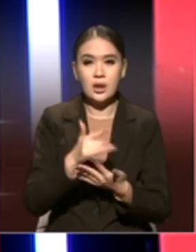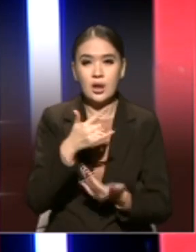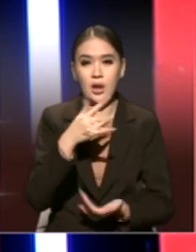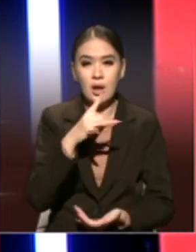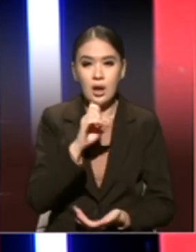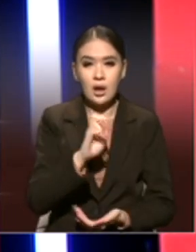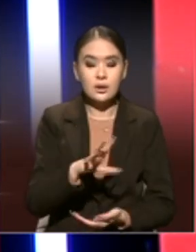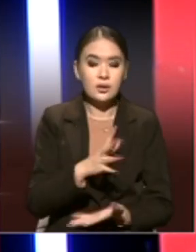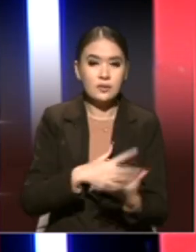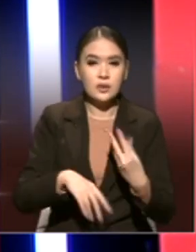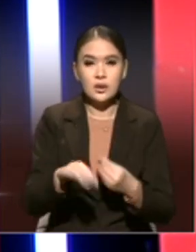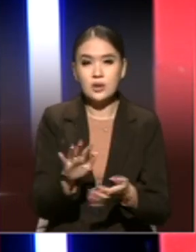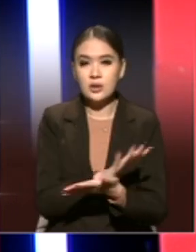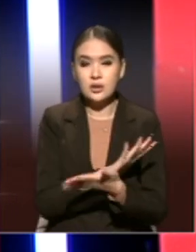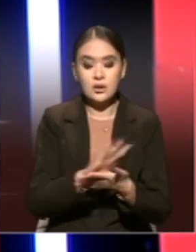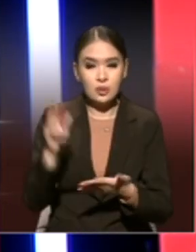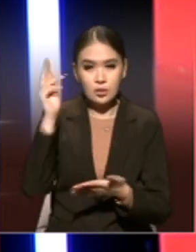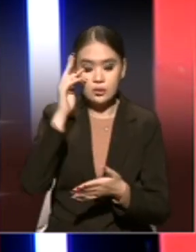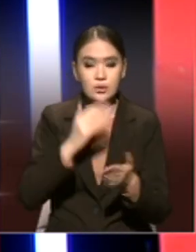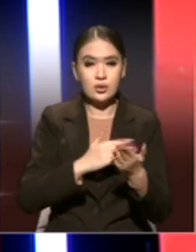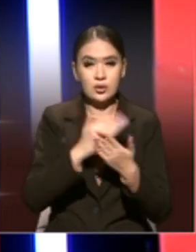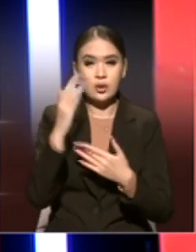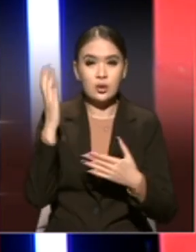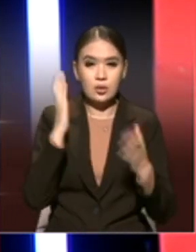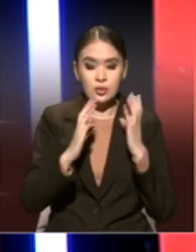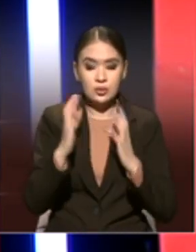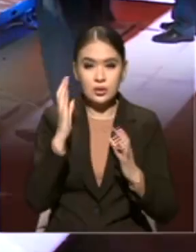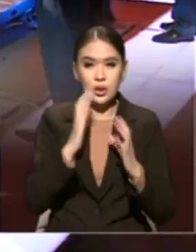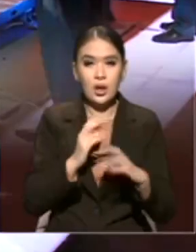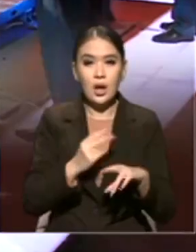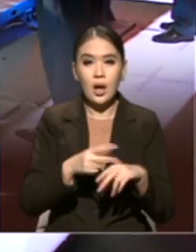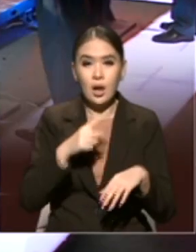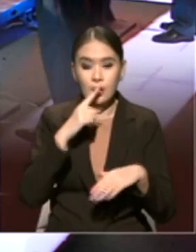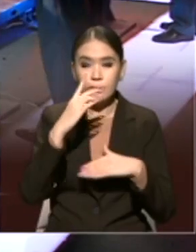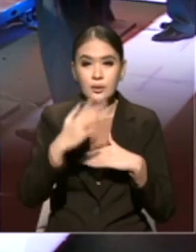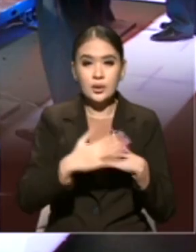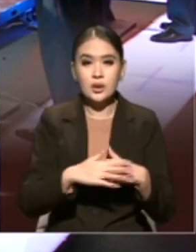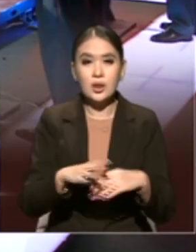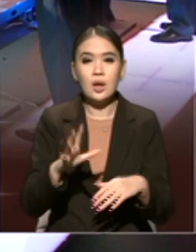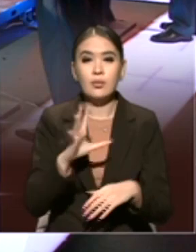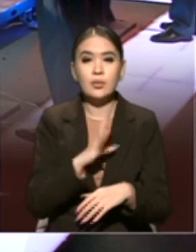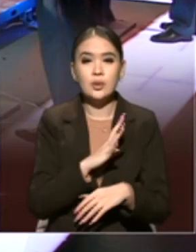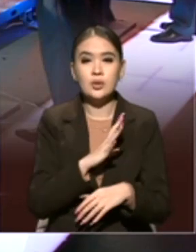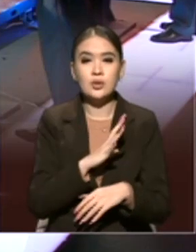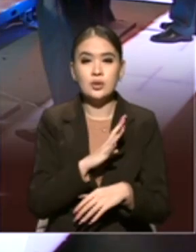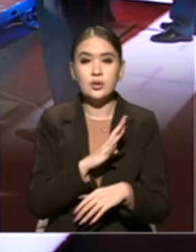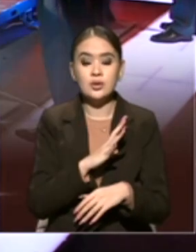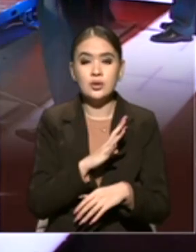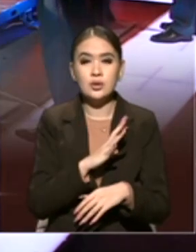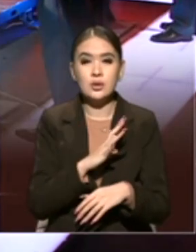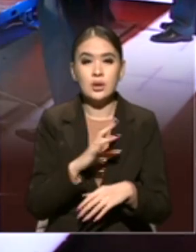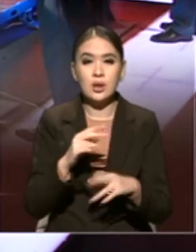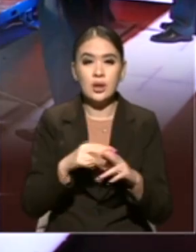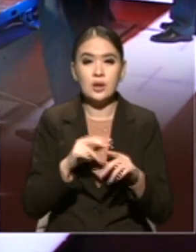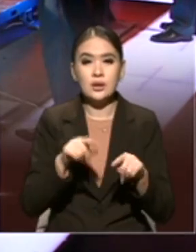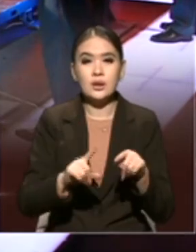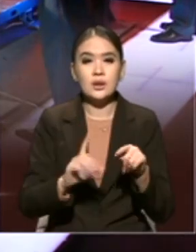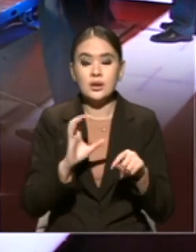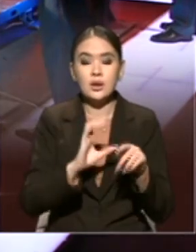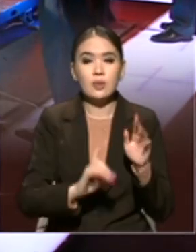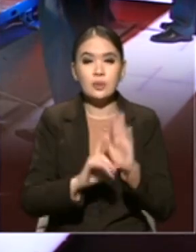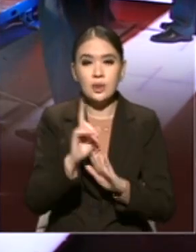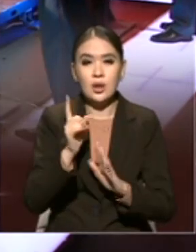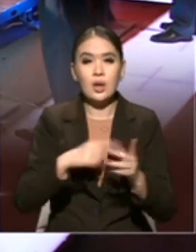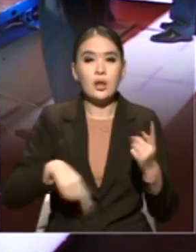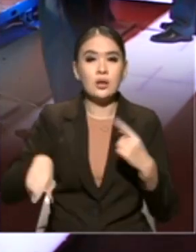Грант. Тегін. Жоғарғы оқу университетінің гранты, иә. А биыл енді күзде түскен 1500 бала, келесі жылы күзде бірақ оқуын жасайды. Келесі жылы күзде.